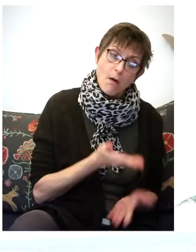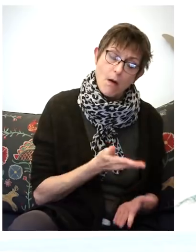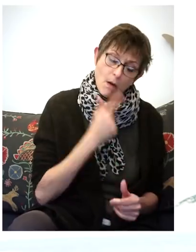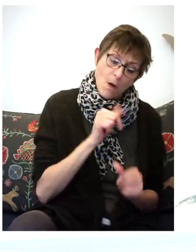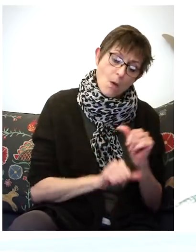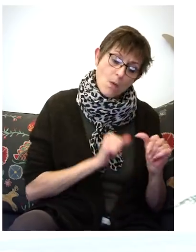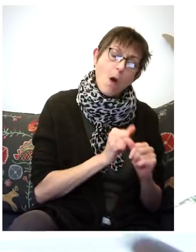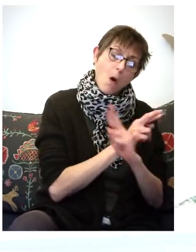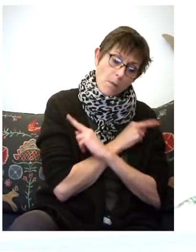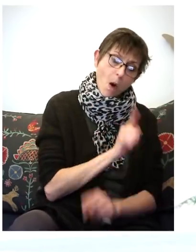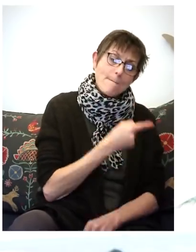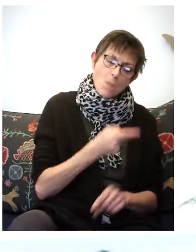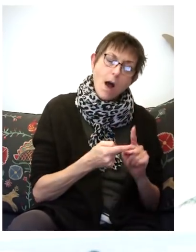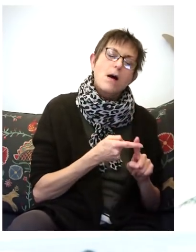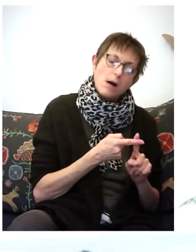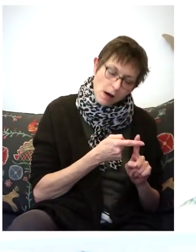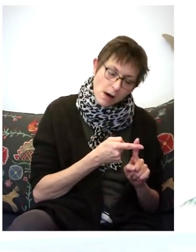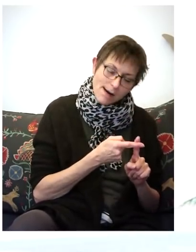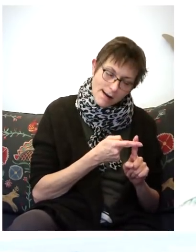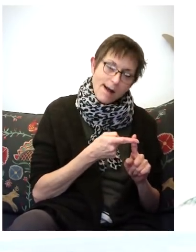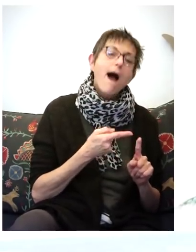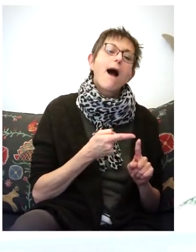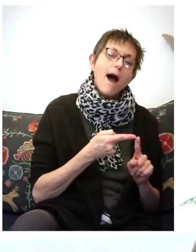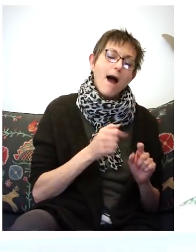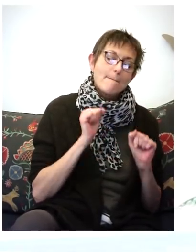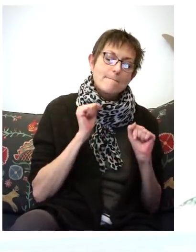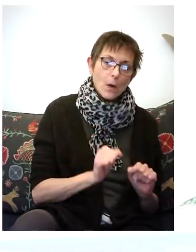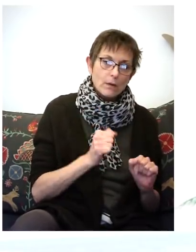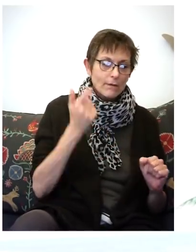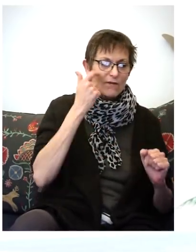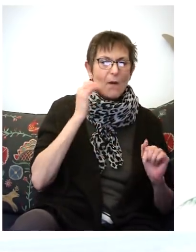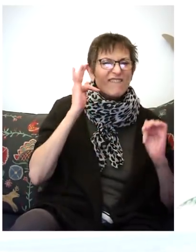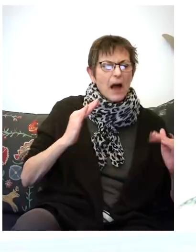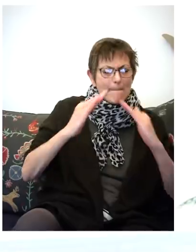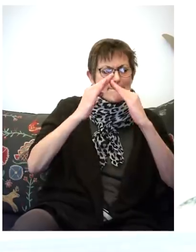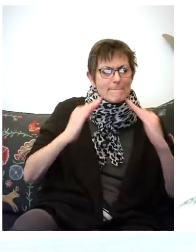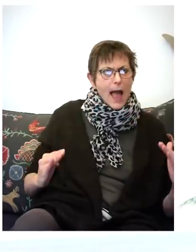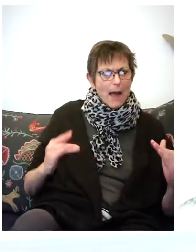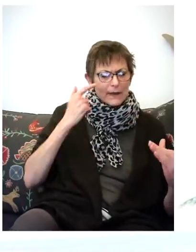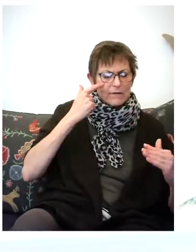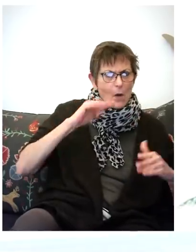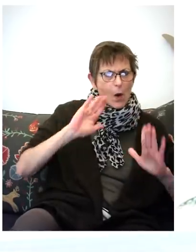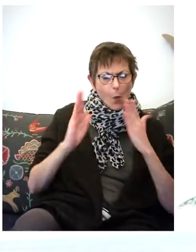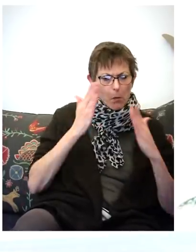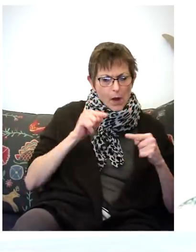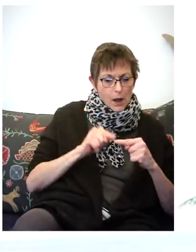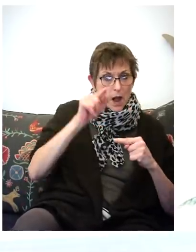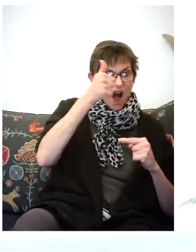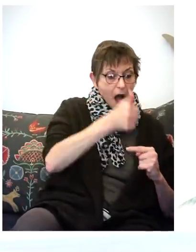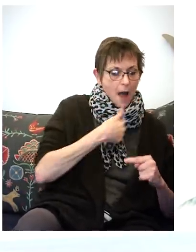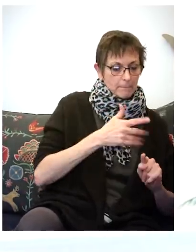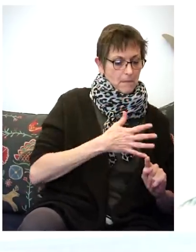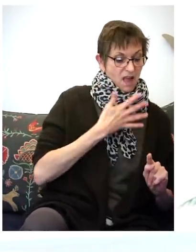je supprime, c'est 1 heure de repos, un moment de repos. Et l'idée, vous allez voir, elle est géniale. Il va falloir comparer maintenant sur la pyramide de Maslow quel bénéfice on est en